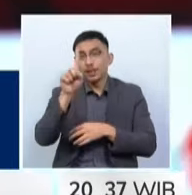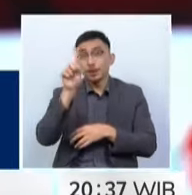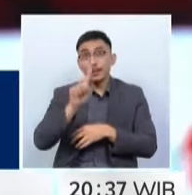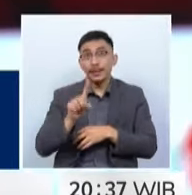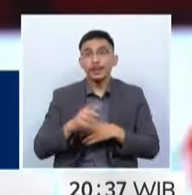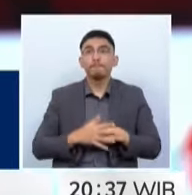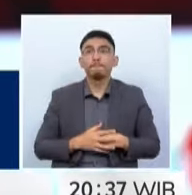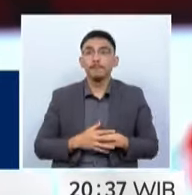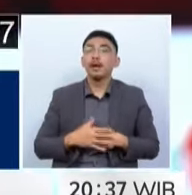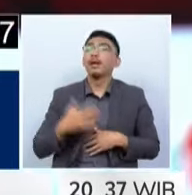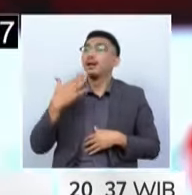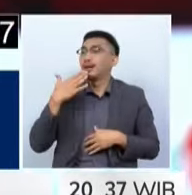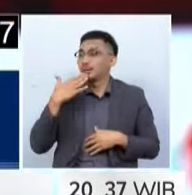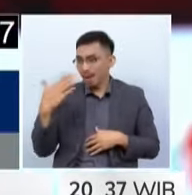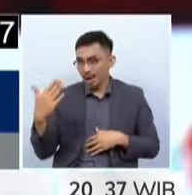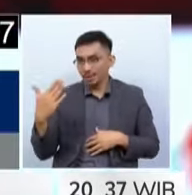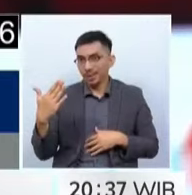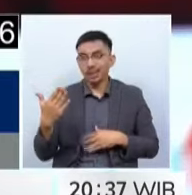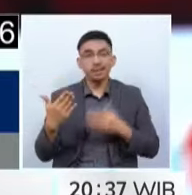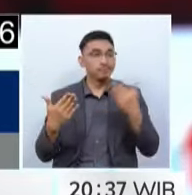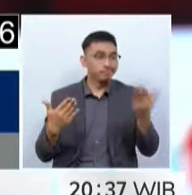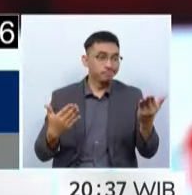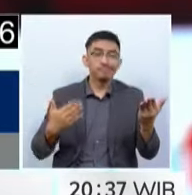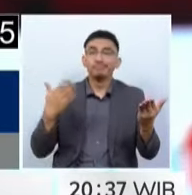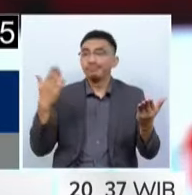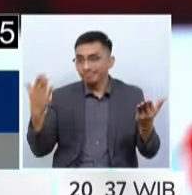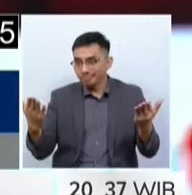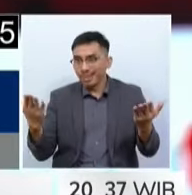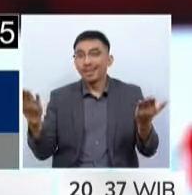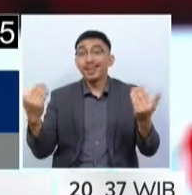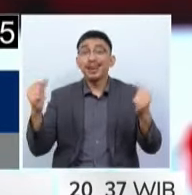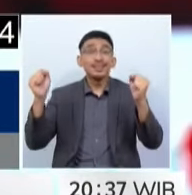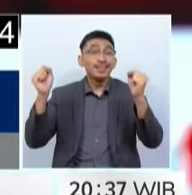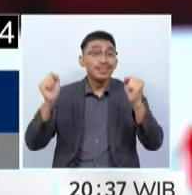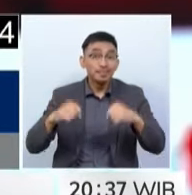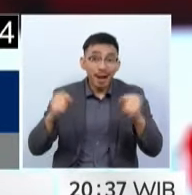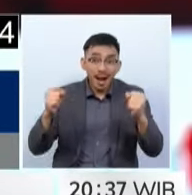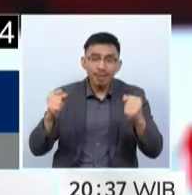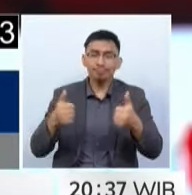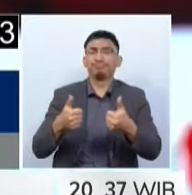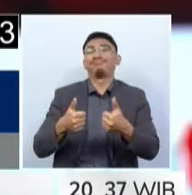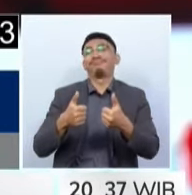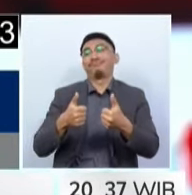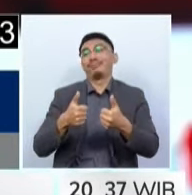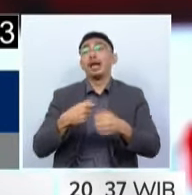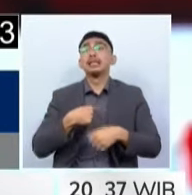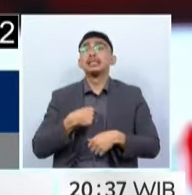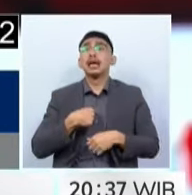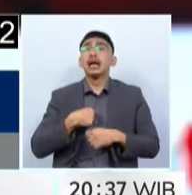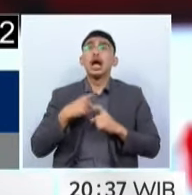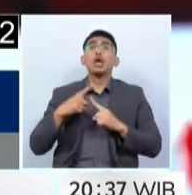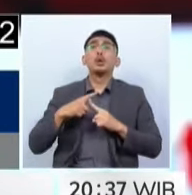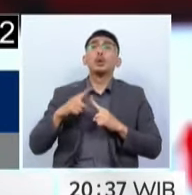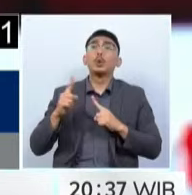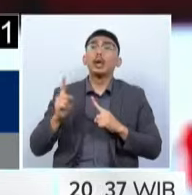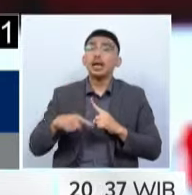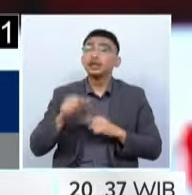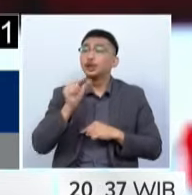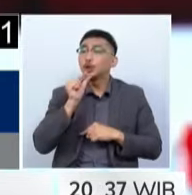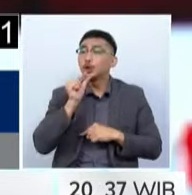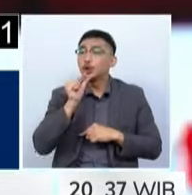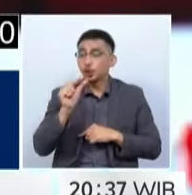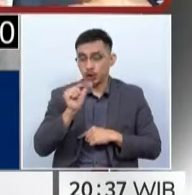bahwa bapak-bapak berdua sepaham dengan apa yang kami Gagas dan ketika kami ditugaskan sebagai Presiden Republik Indonesia sebagai panglima